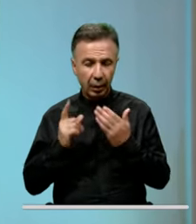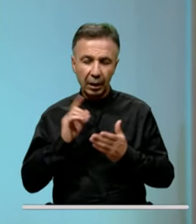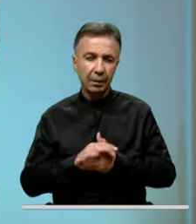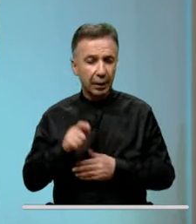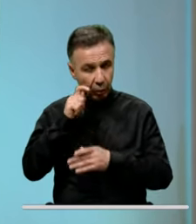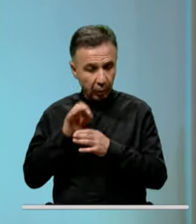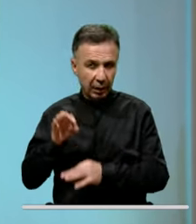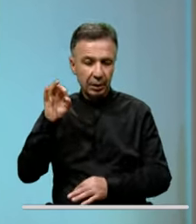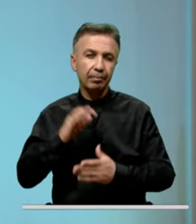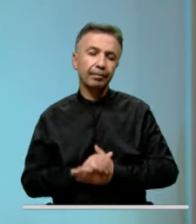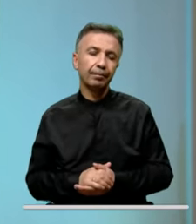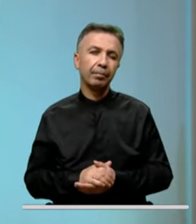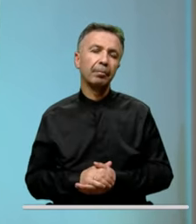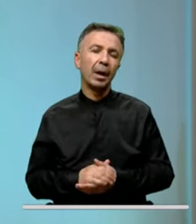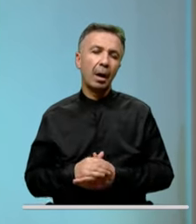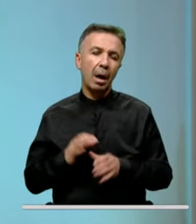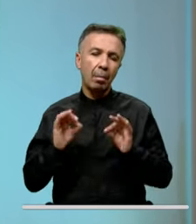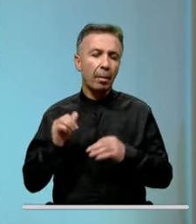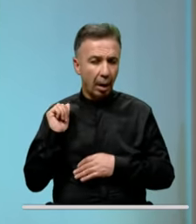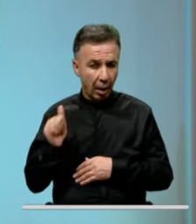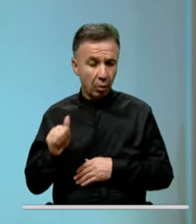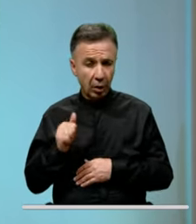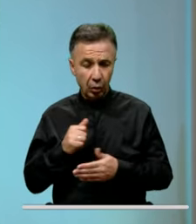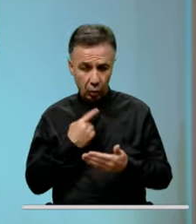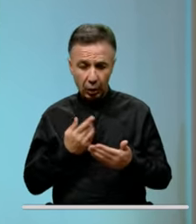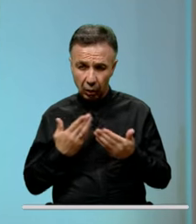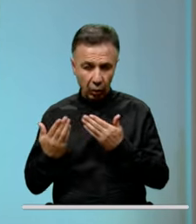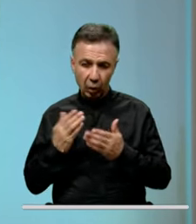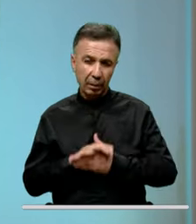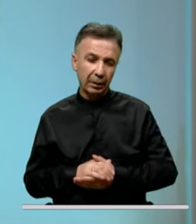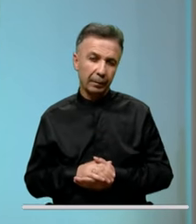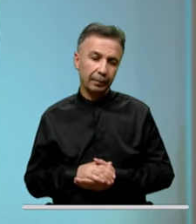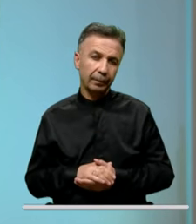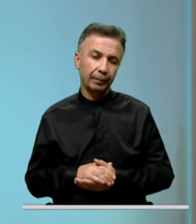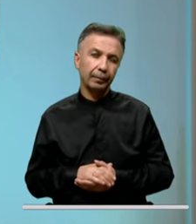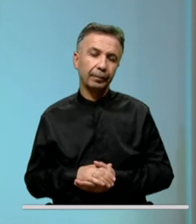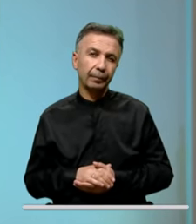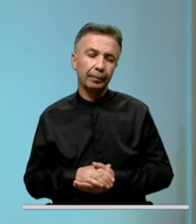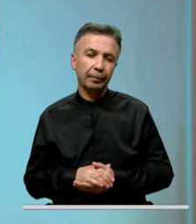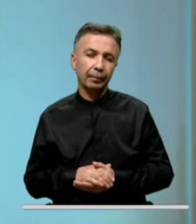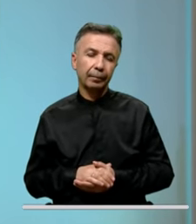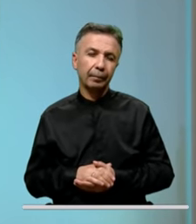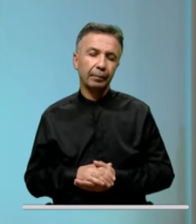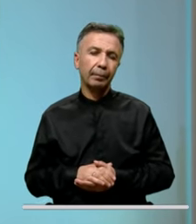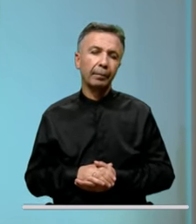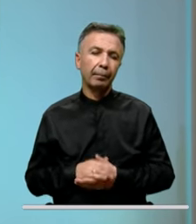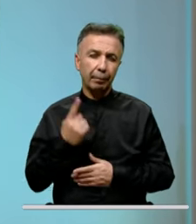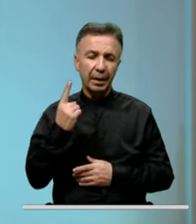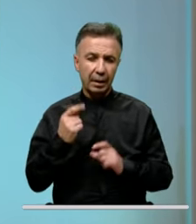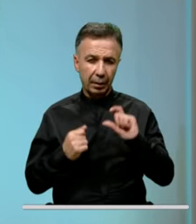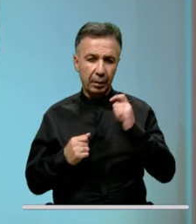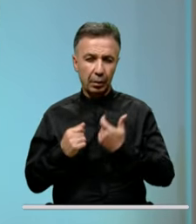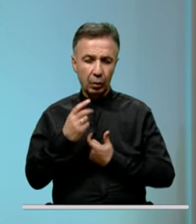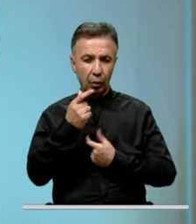mümin her gün okuyabiliyor ise, yapabilen, başarabilen açısından söylüyorum, bir cüz okuyup her